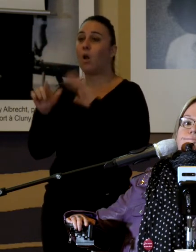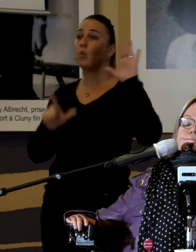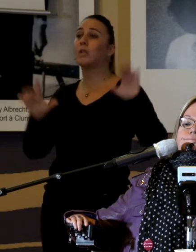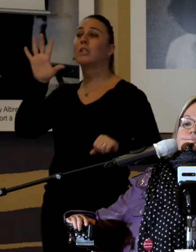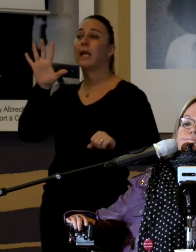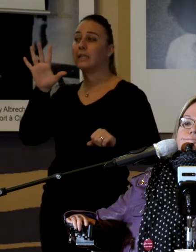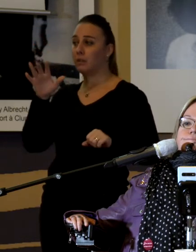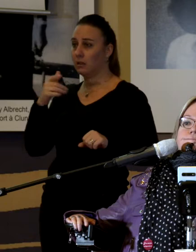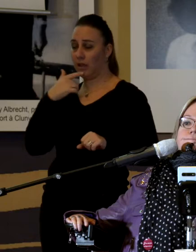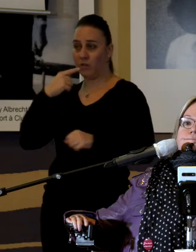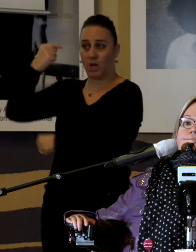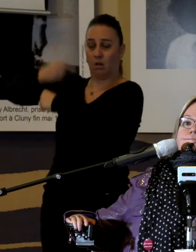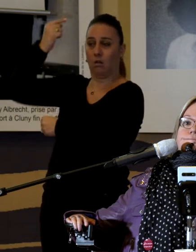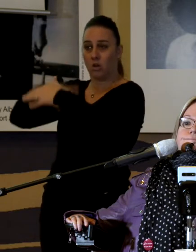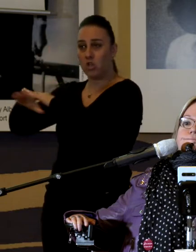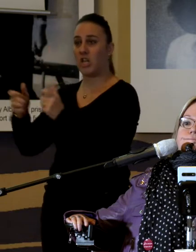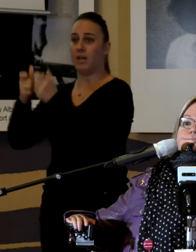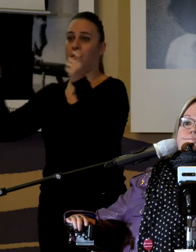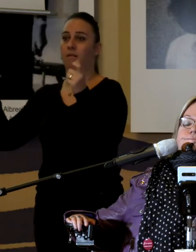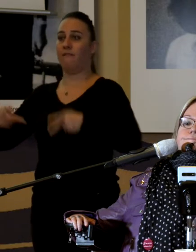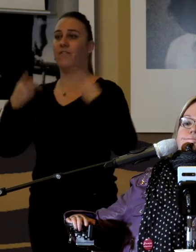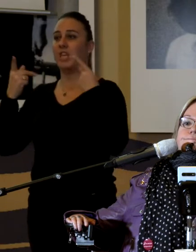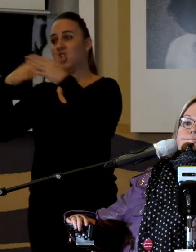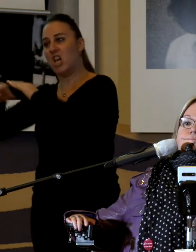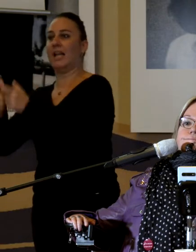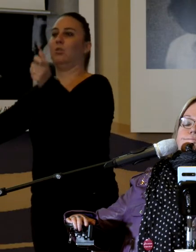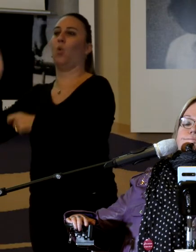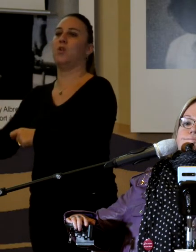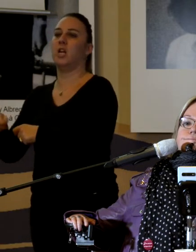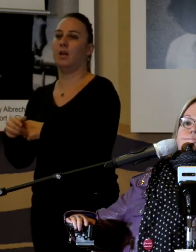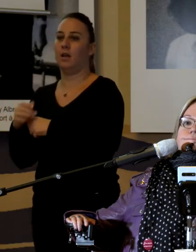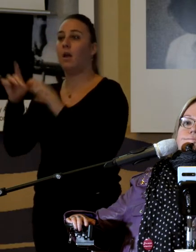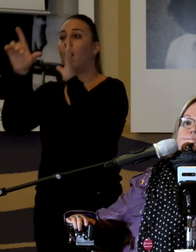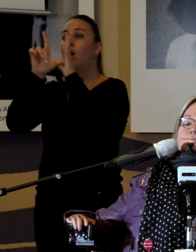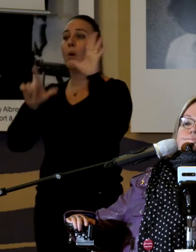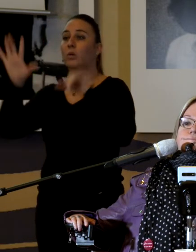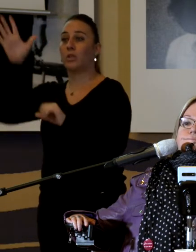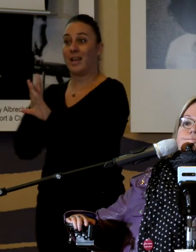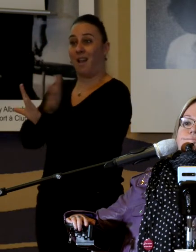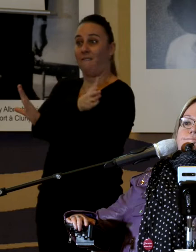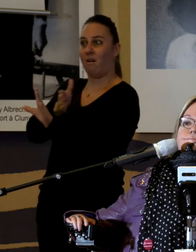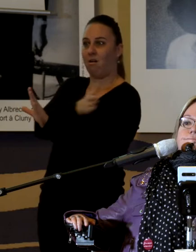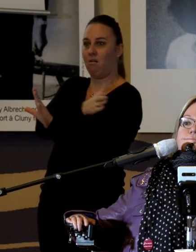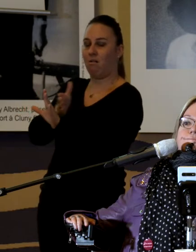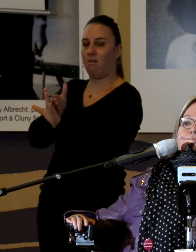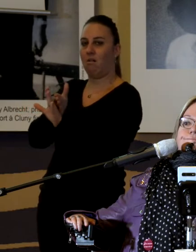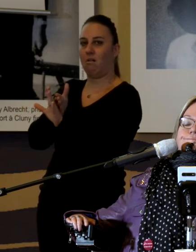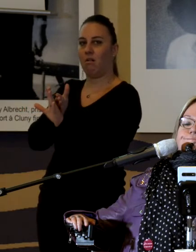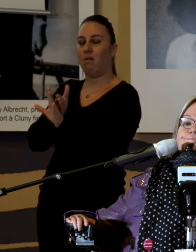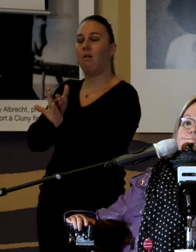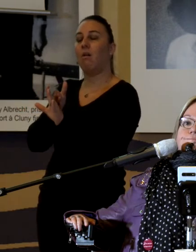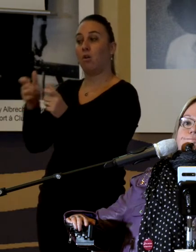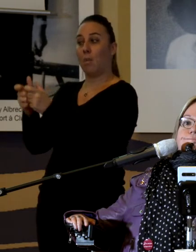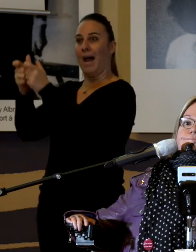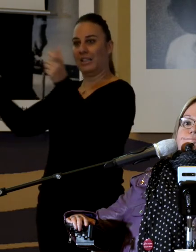hein, assignaient les personnes handicapées au placement en institution. Bon. Mais avant la loi de 75, hein, qui a renforcé les